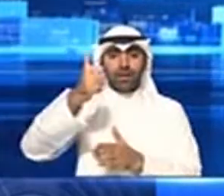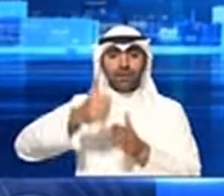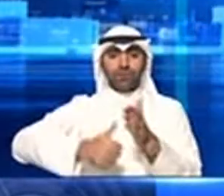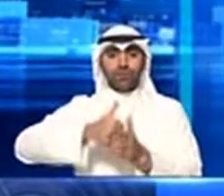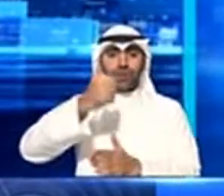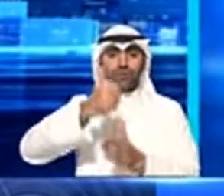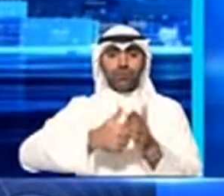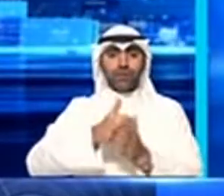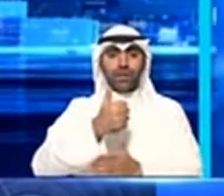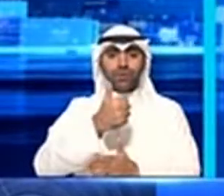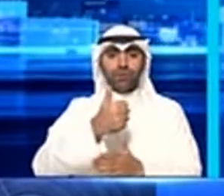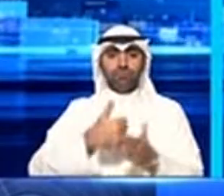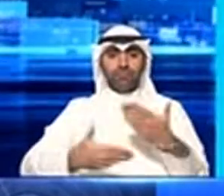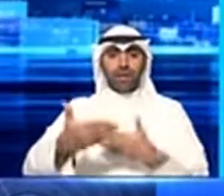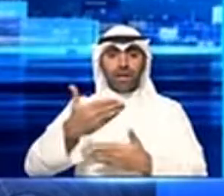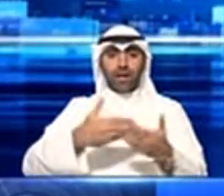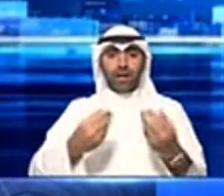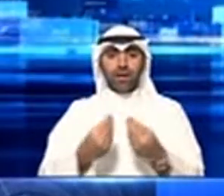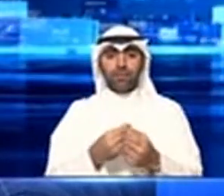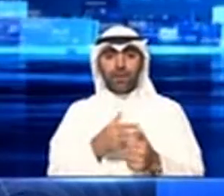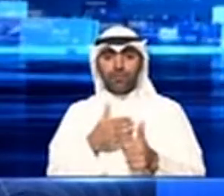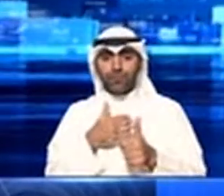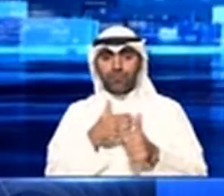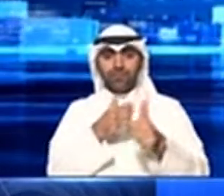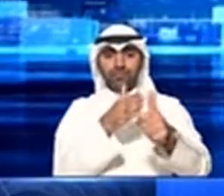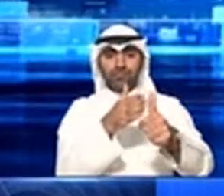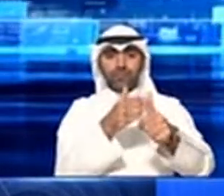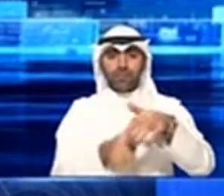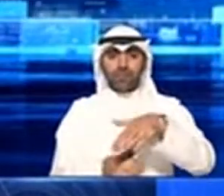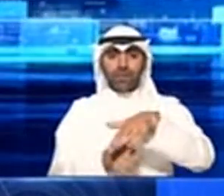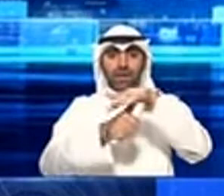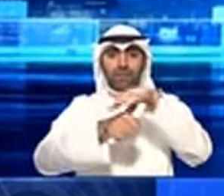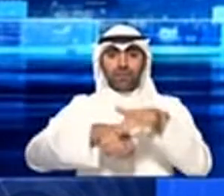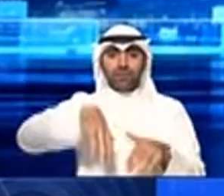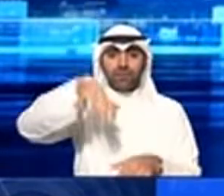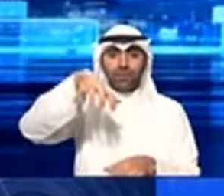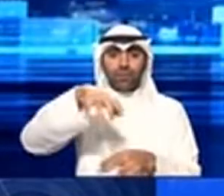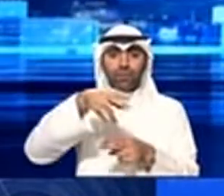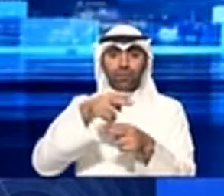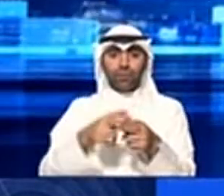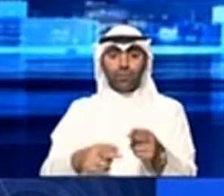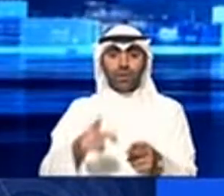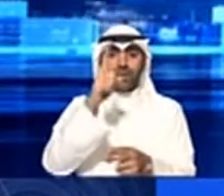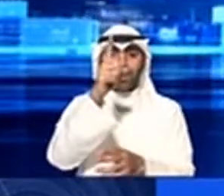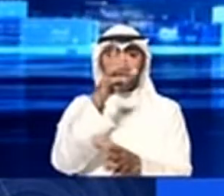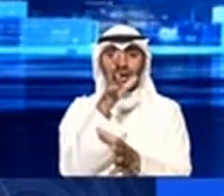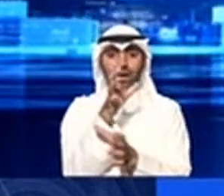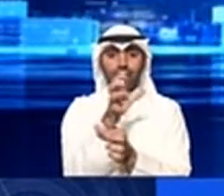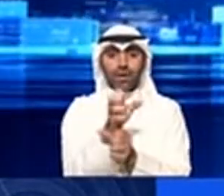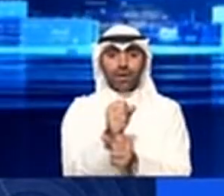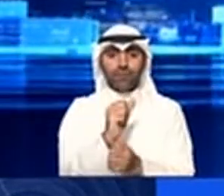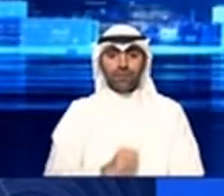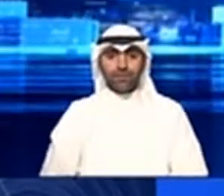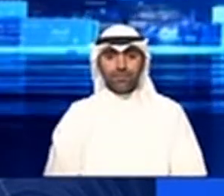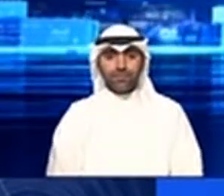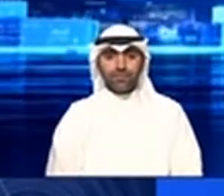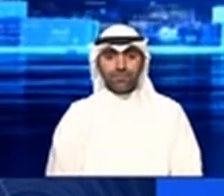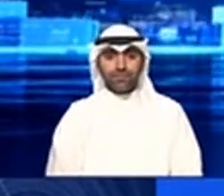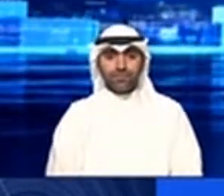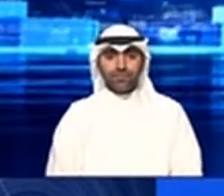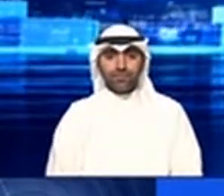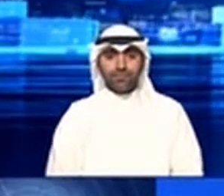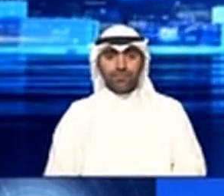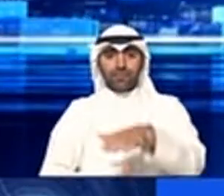والازدهار في ظل القيادة الحكيمة لحضرة صاحب السمو أمير البلاد حفظه الله ورعاه. وقد بعث